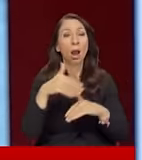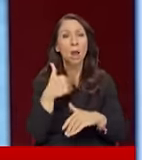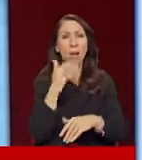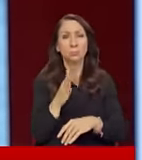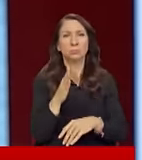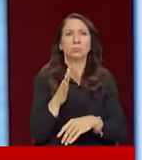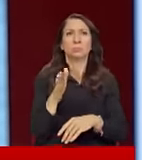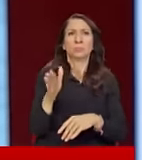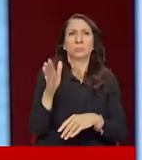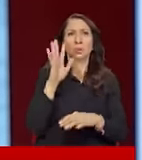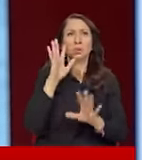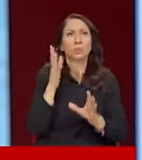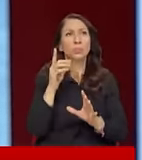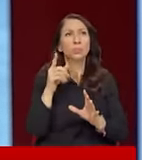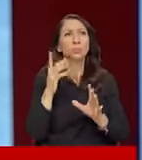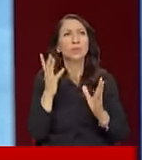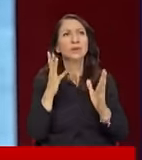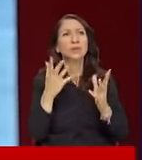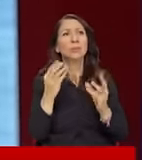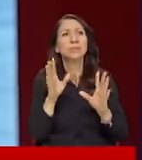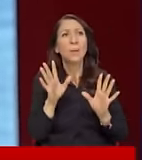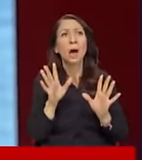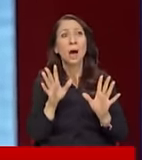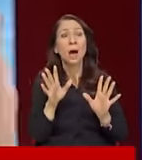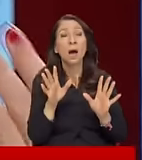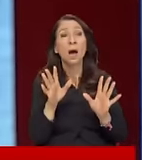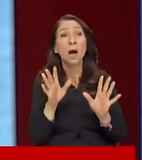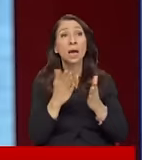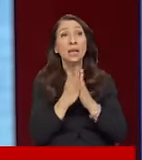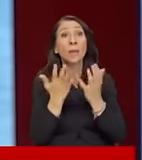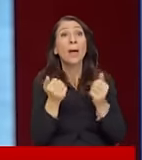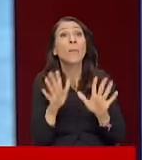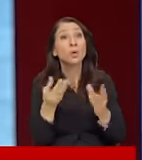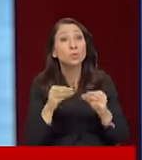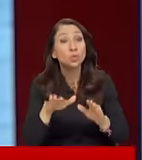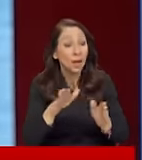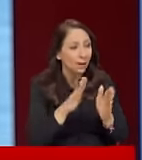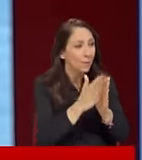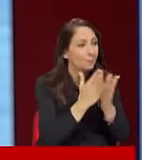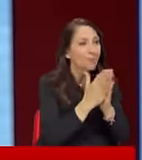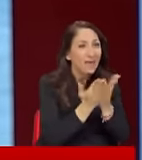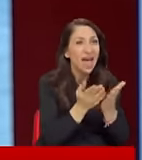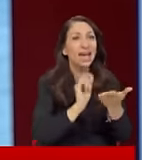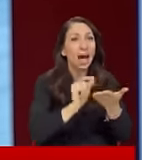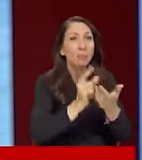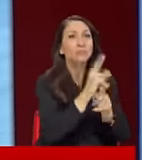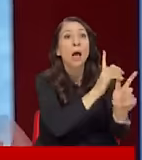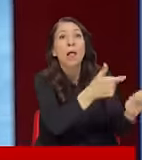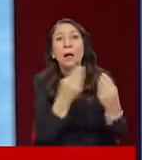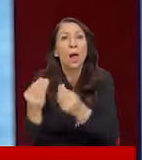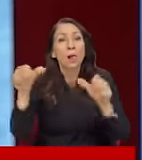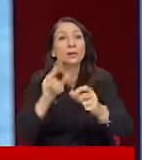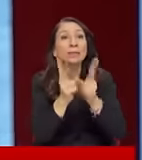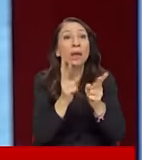gittim ki yani hani bu çok şey olmasın ama kitap alamıyor çocuğuna, kırtasiye malzemesi alamıyor,